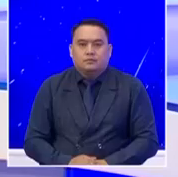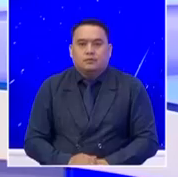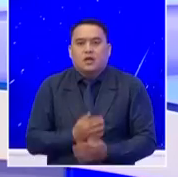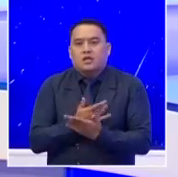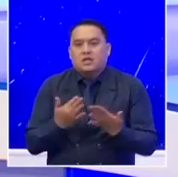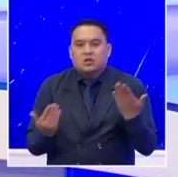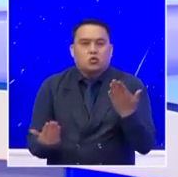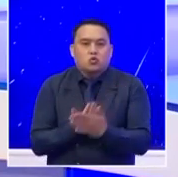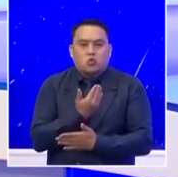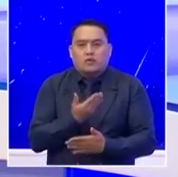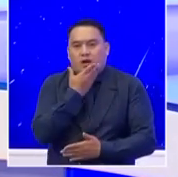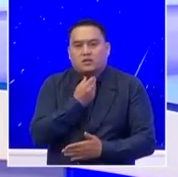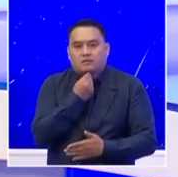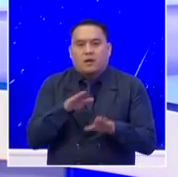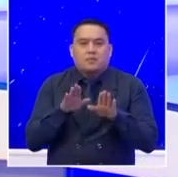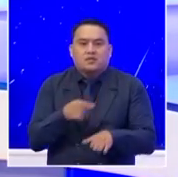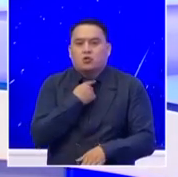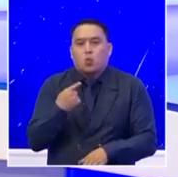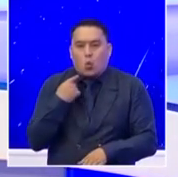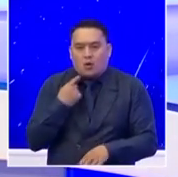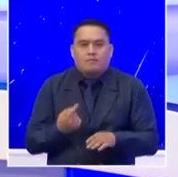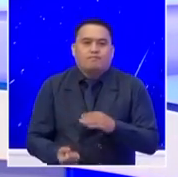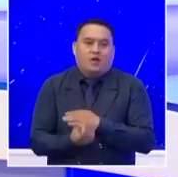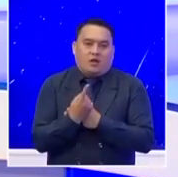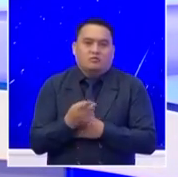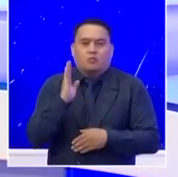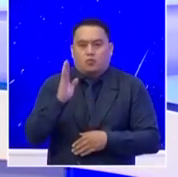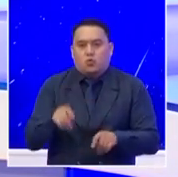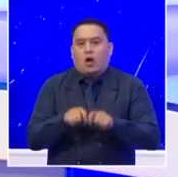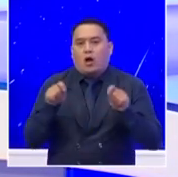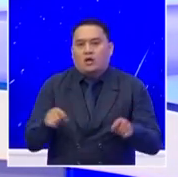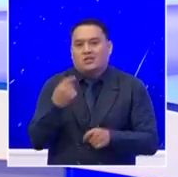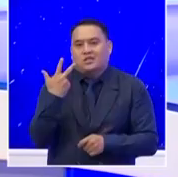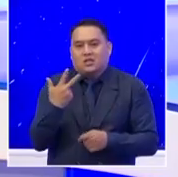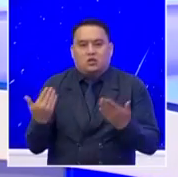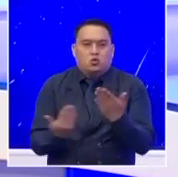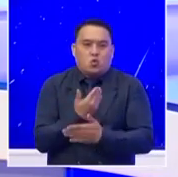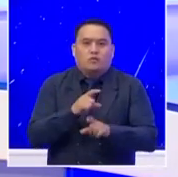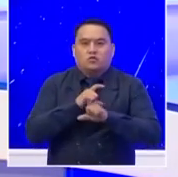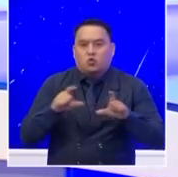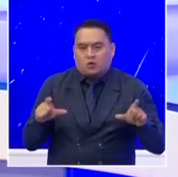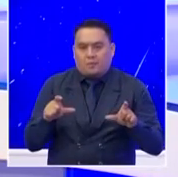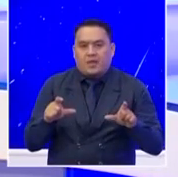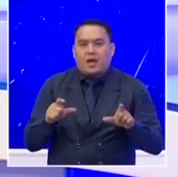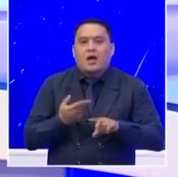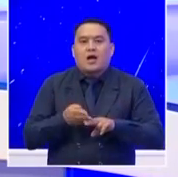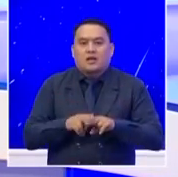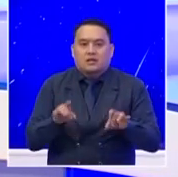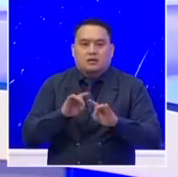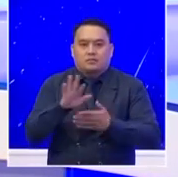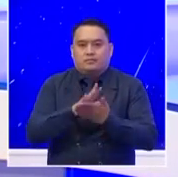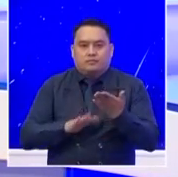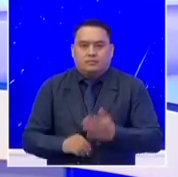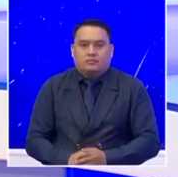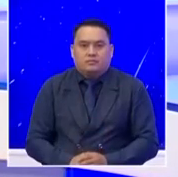Несколько новых визитных карточек Талдыкурган появятся в этом году. Так, открытие ждут сразу 3 новых социальных объекта. О них и не только